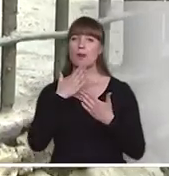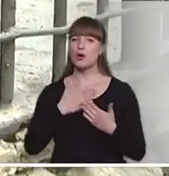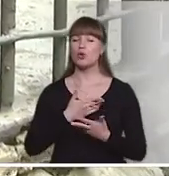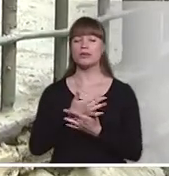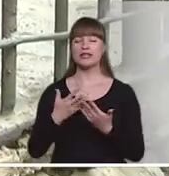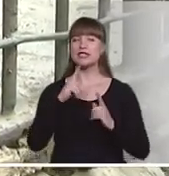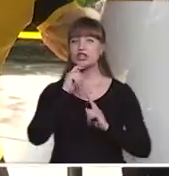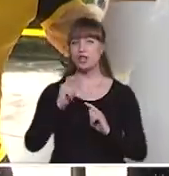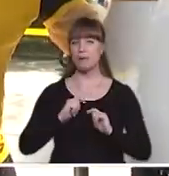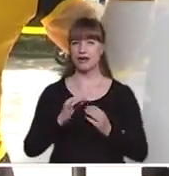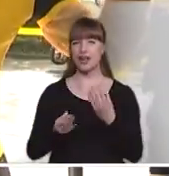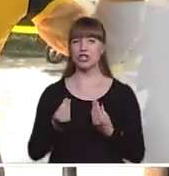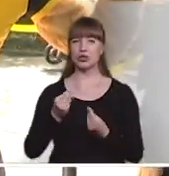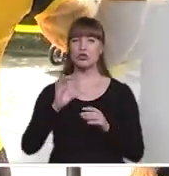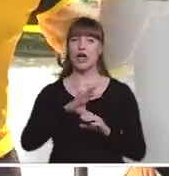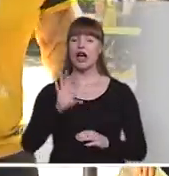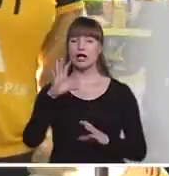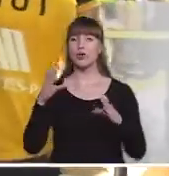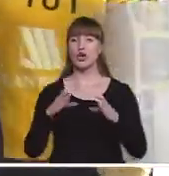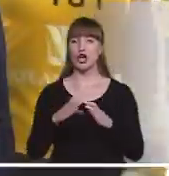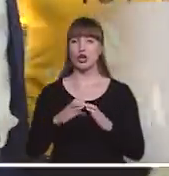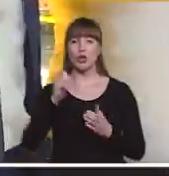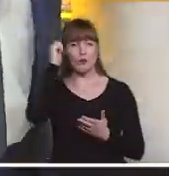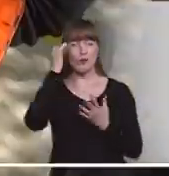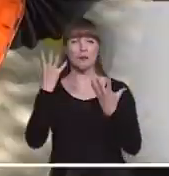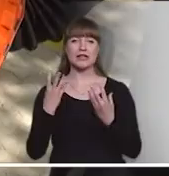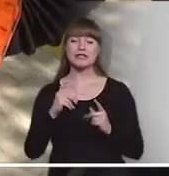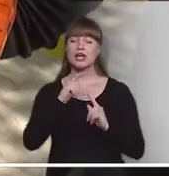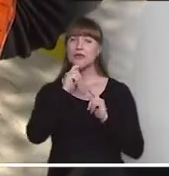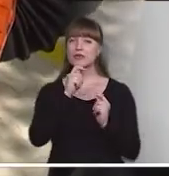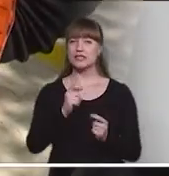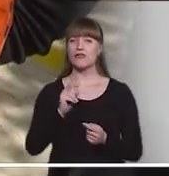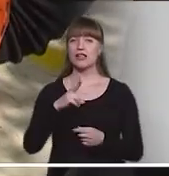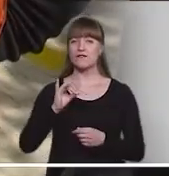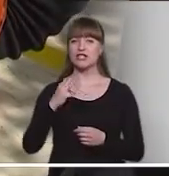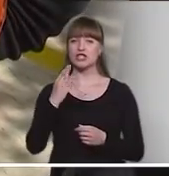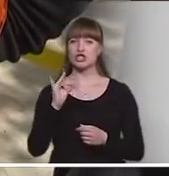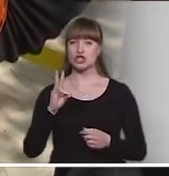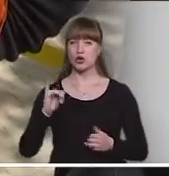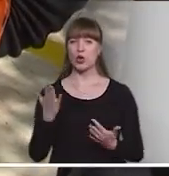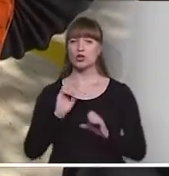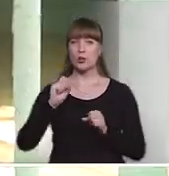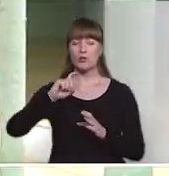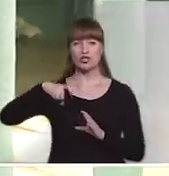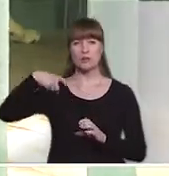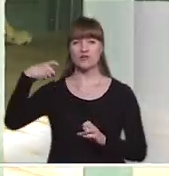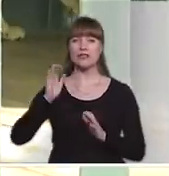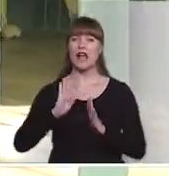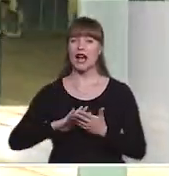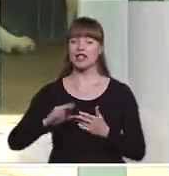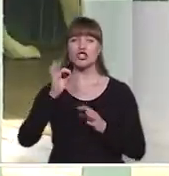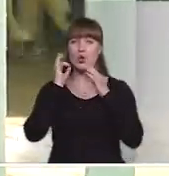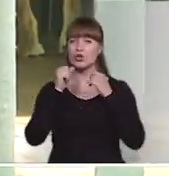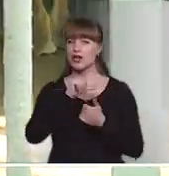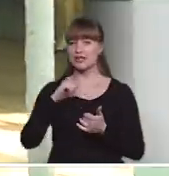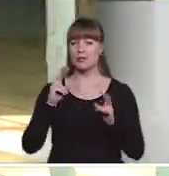дама, любит различные подарки и игрушки. Гандбольный клуб в столь памятный день презентовал львице шину, которую можно подвесить, а дальше